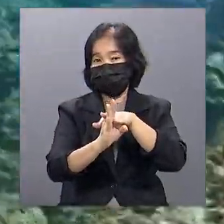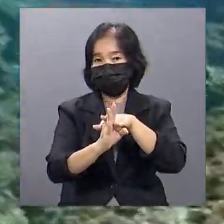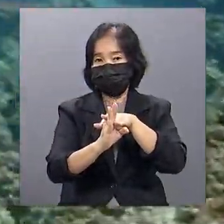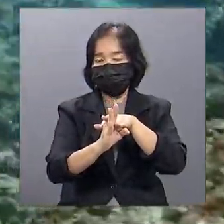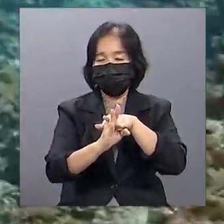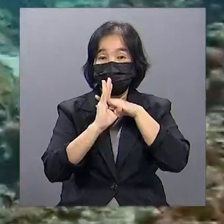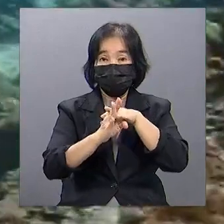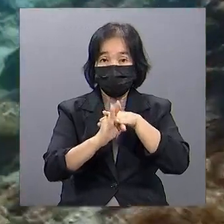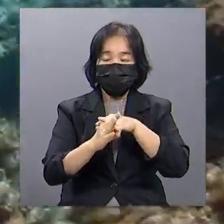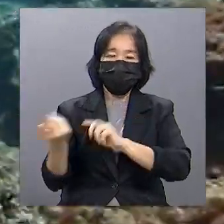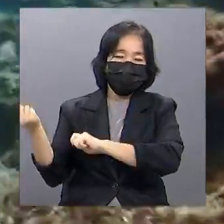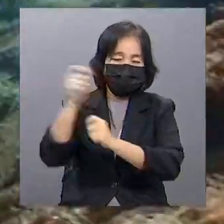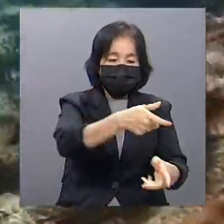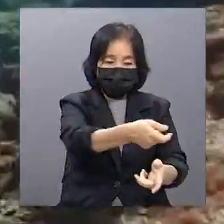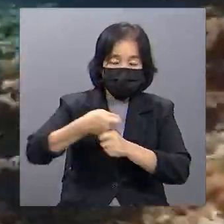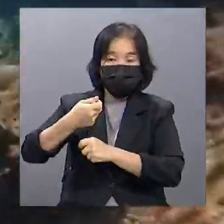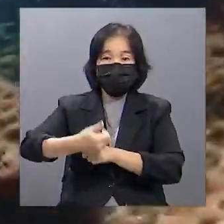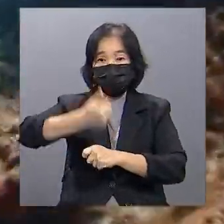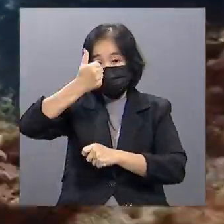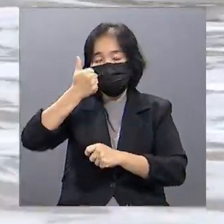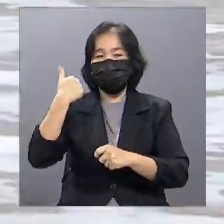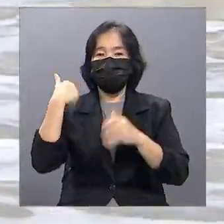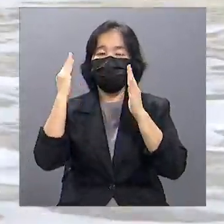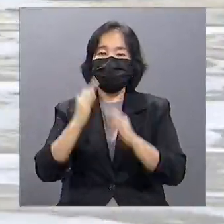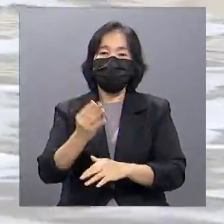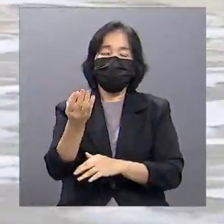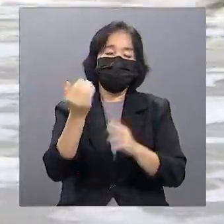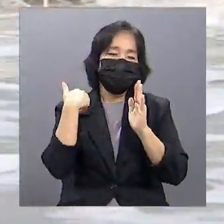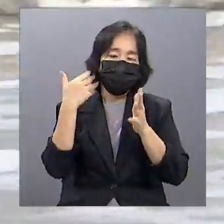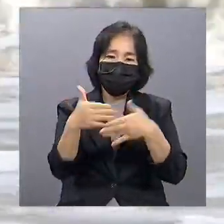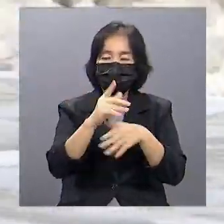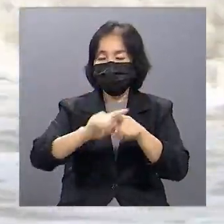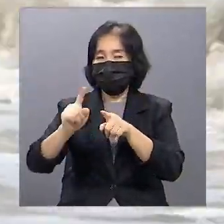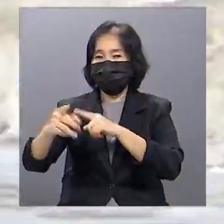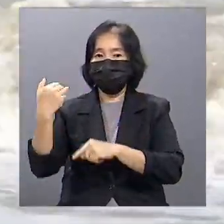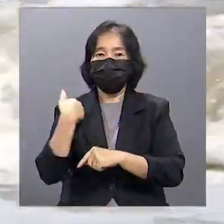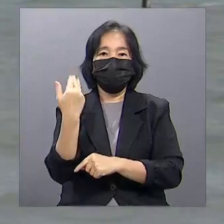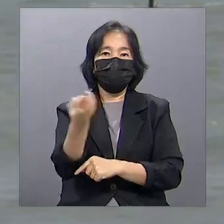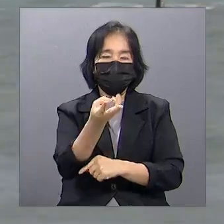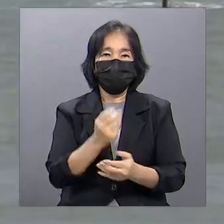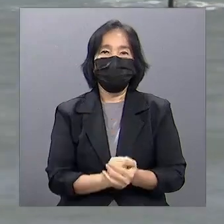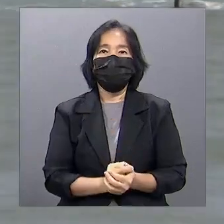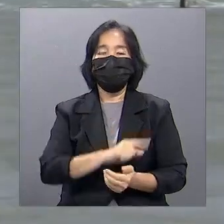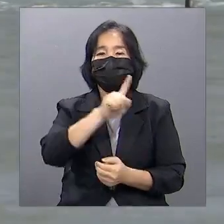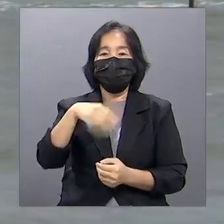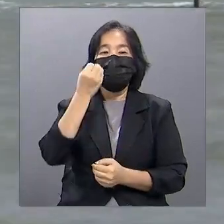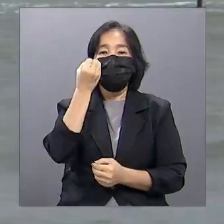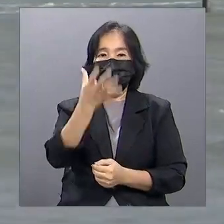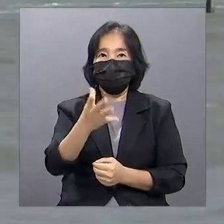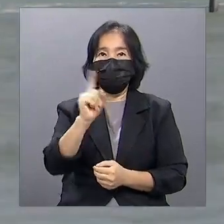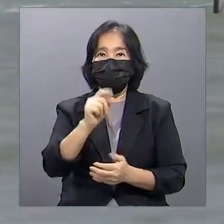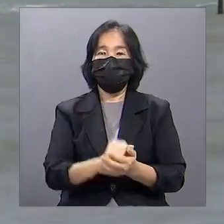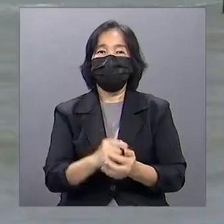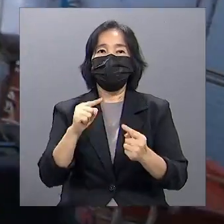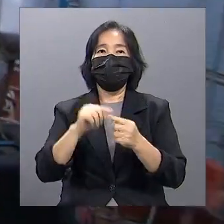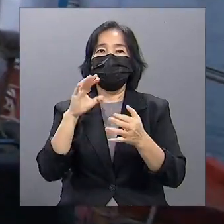ปีแต่ปัจจุบันเนี่ยปริมาณการจับน้อยลงการจับส่วนใหญ่เนี่ยก็จะเป็นการทำการประมงจากอ่าวไทยนะคะ